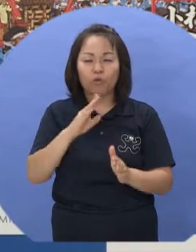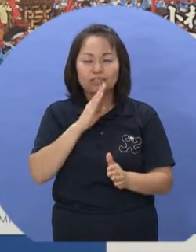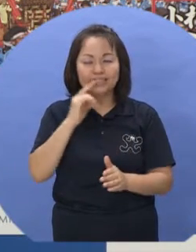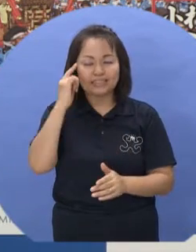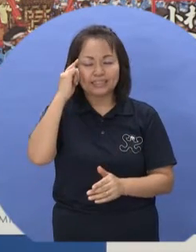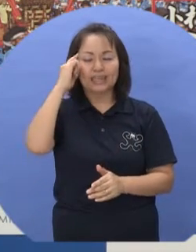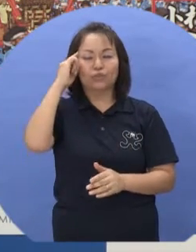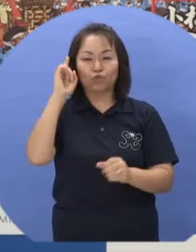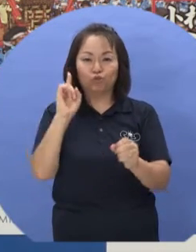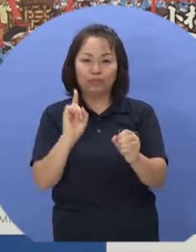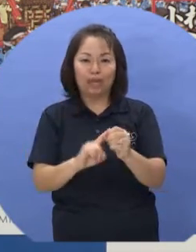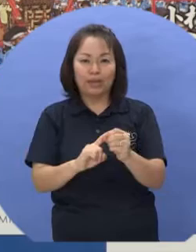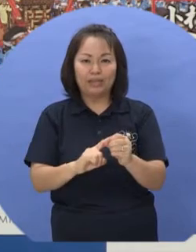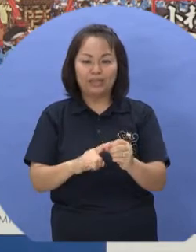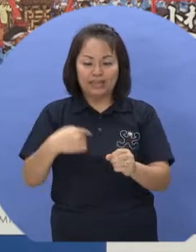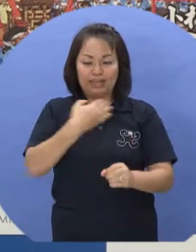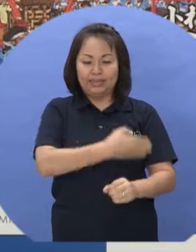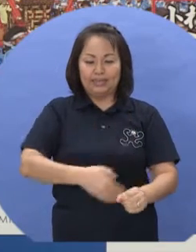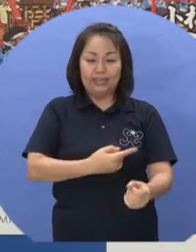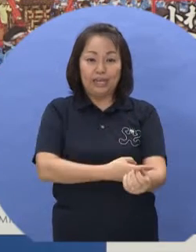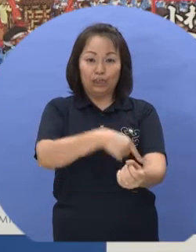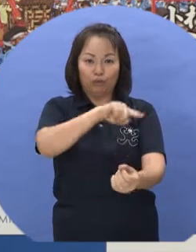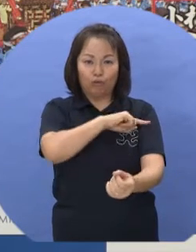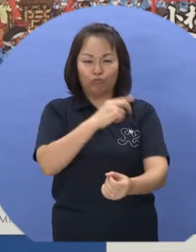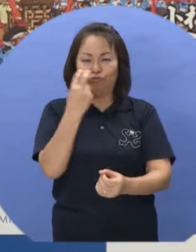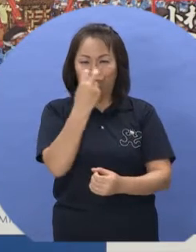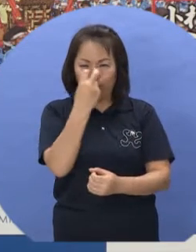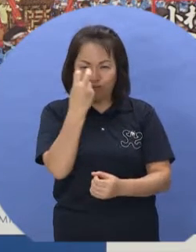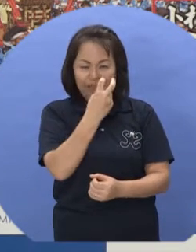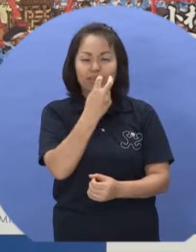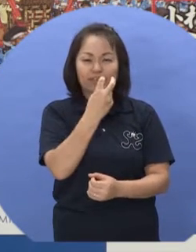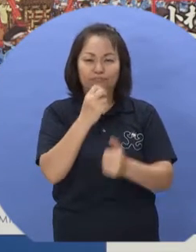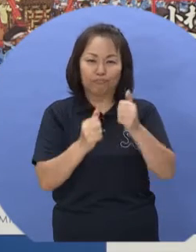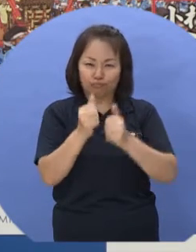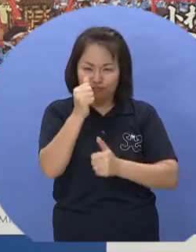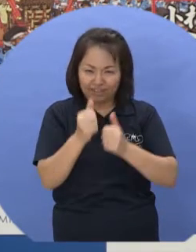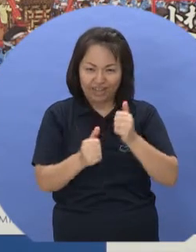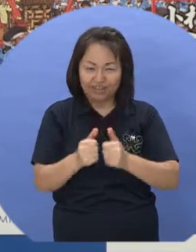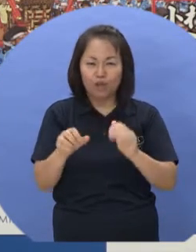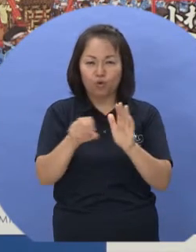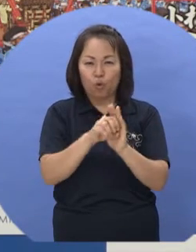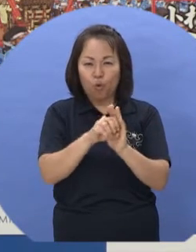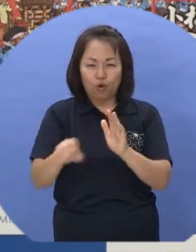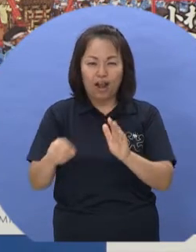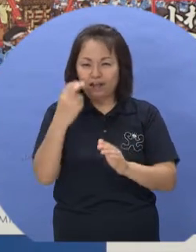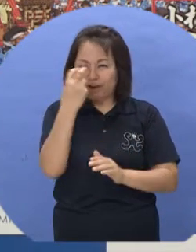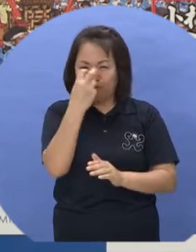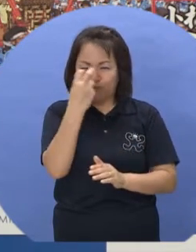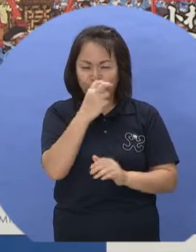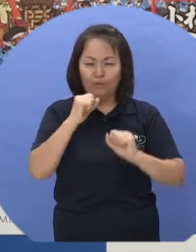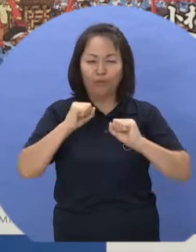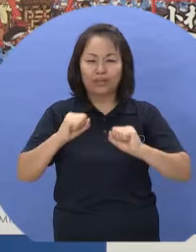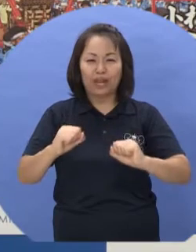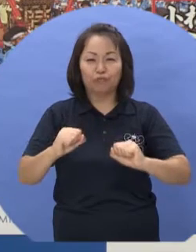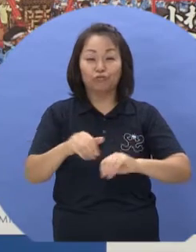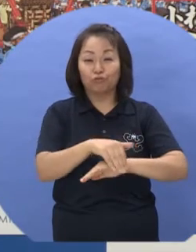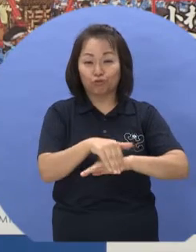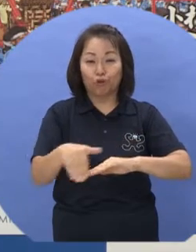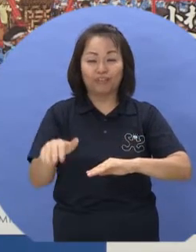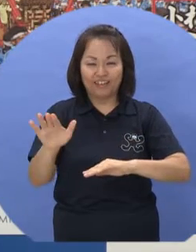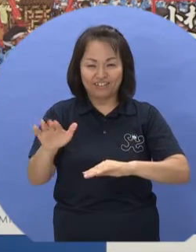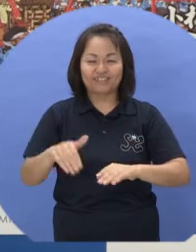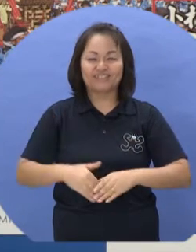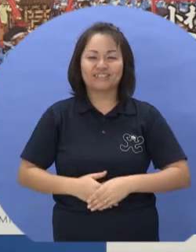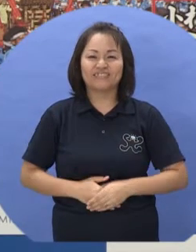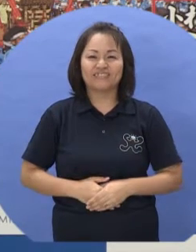く、体力測定なども行いながら、まあ、効果判定を行っていこうというふうに思っております。